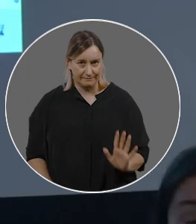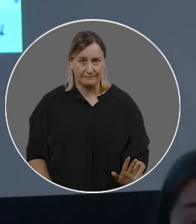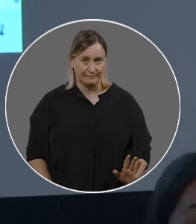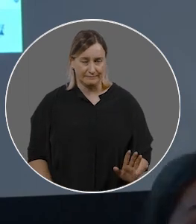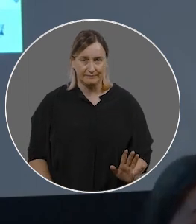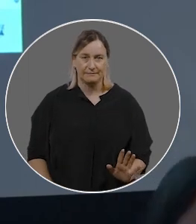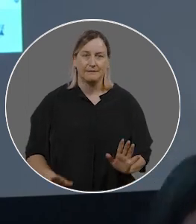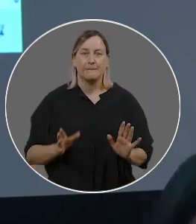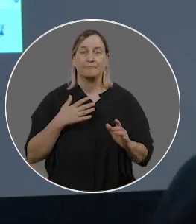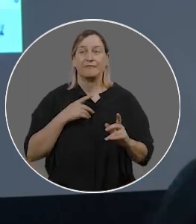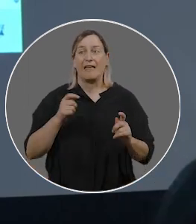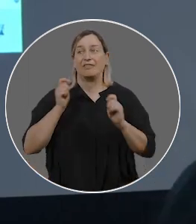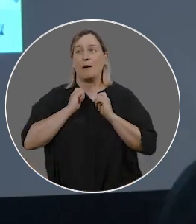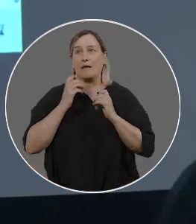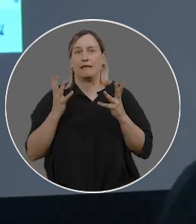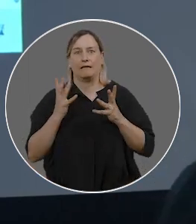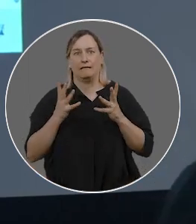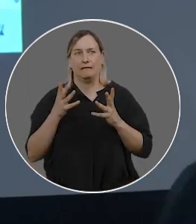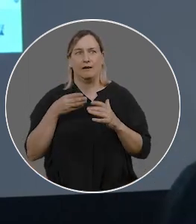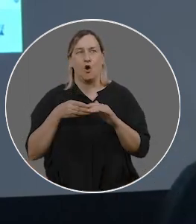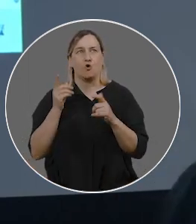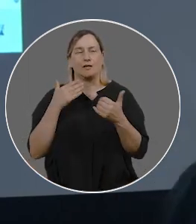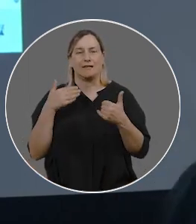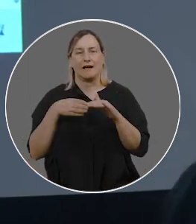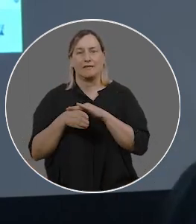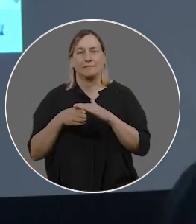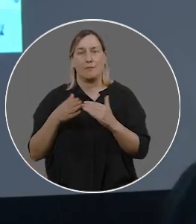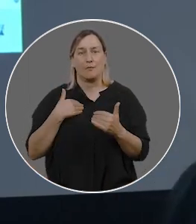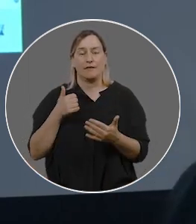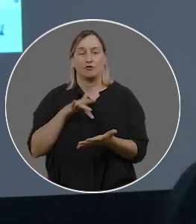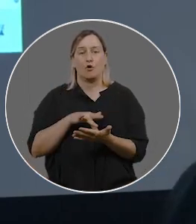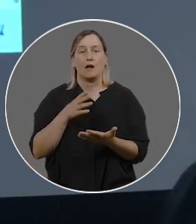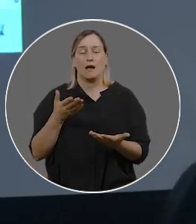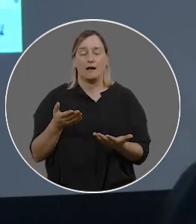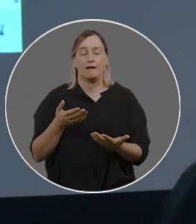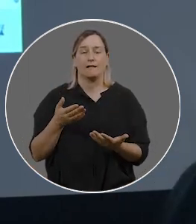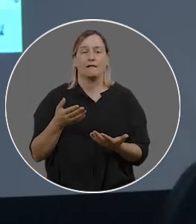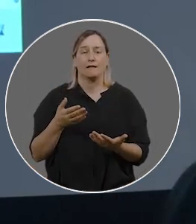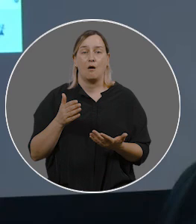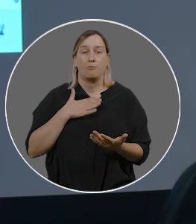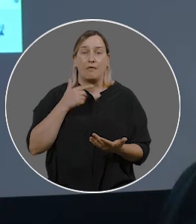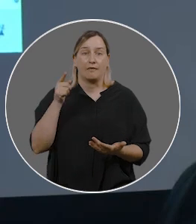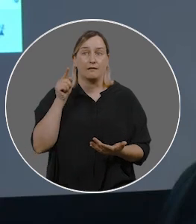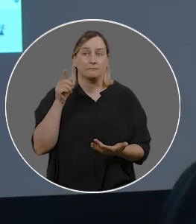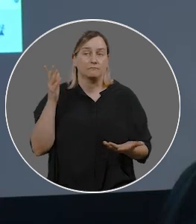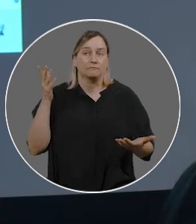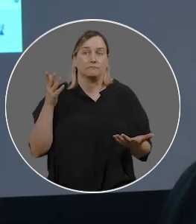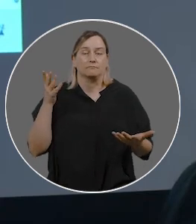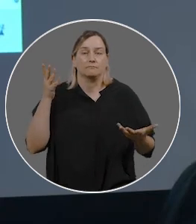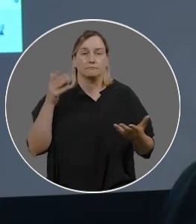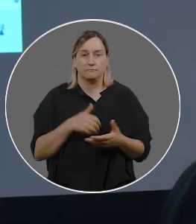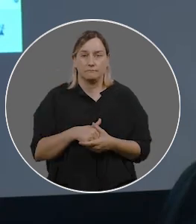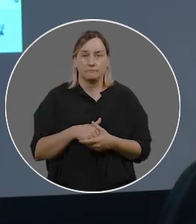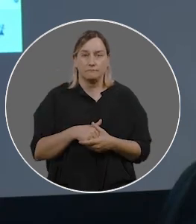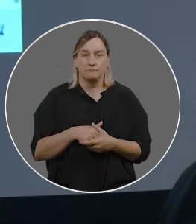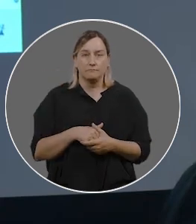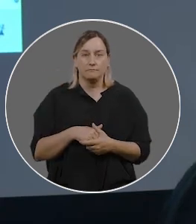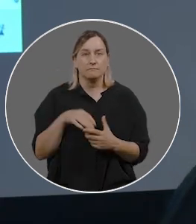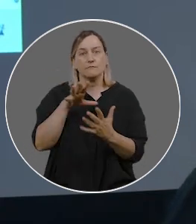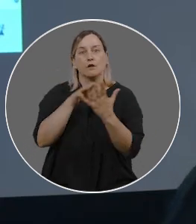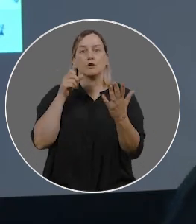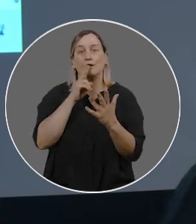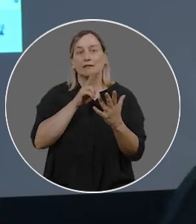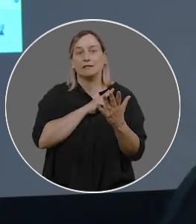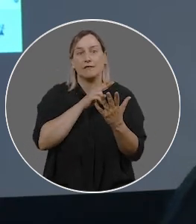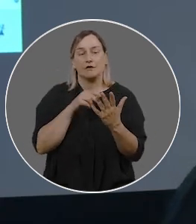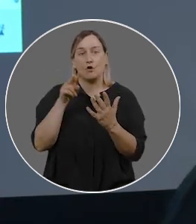de drama, de no accessible, et pot passar perquè tu potser no interpretes el que t'està dient el